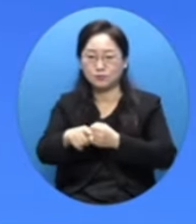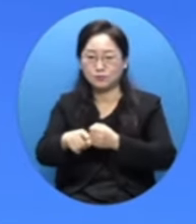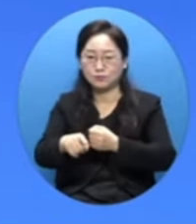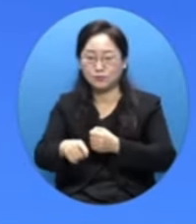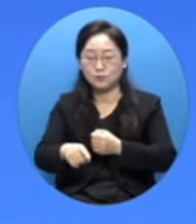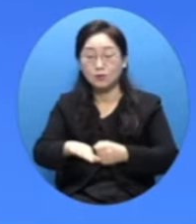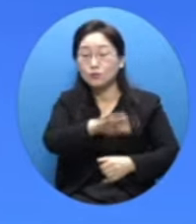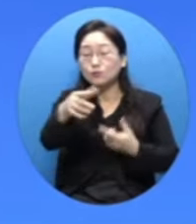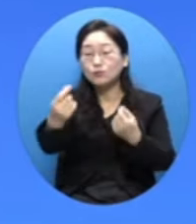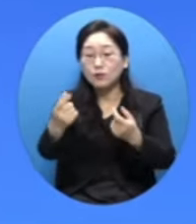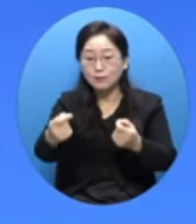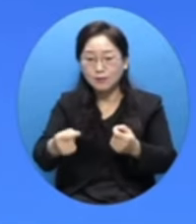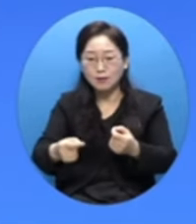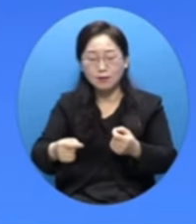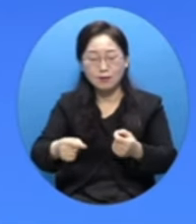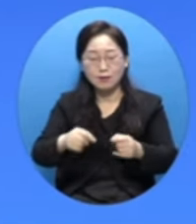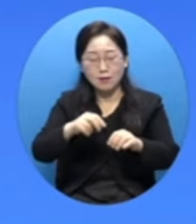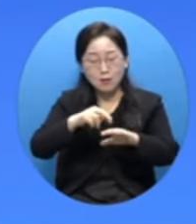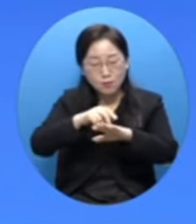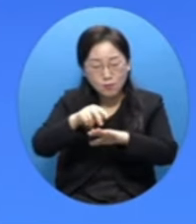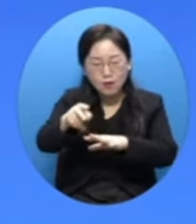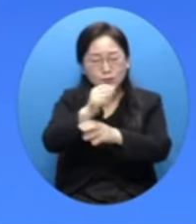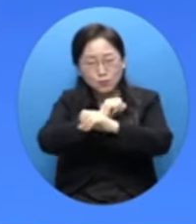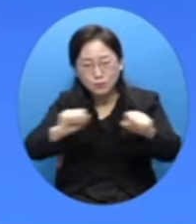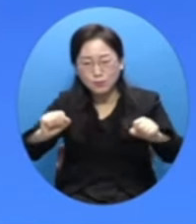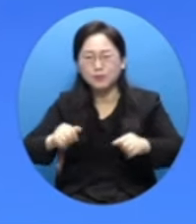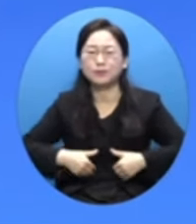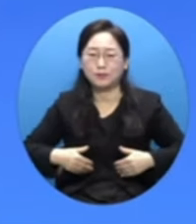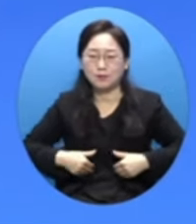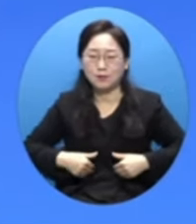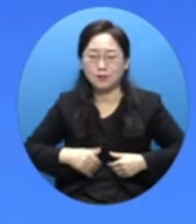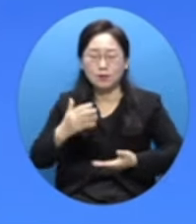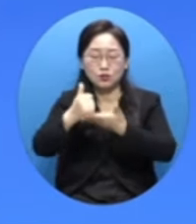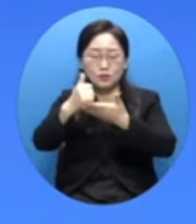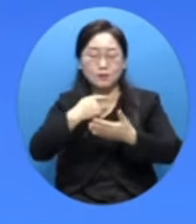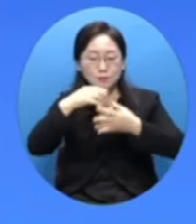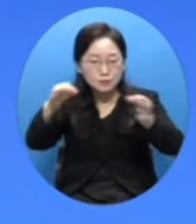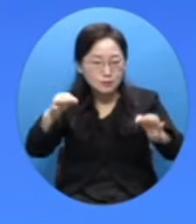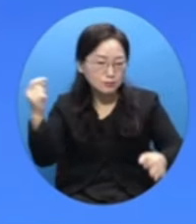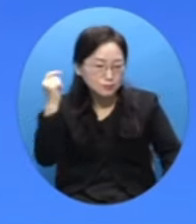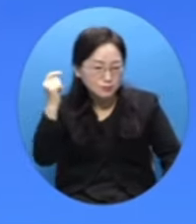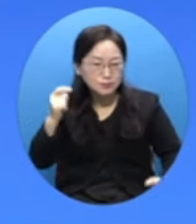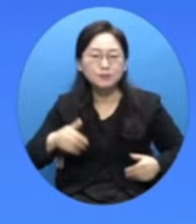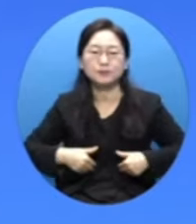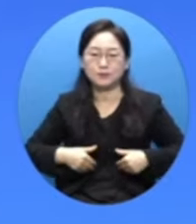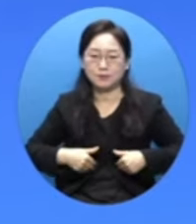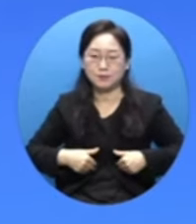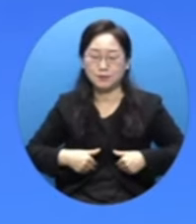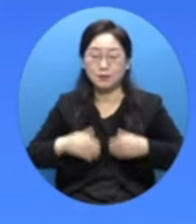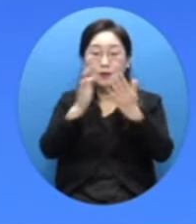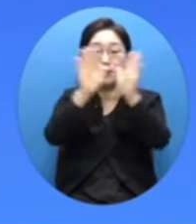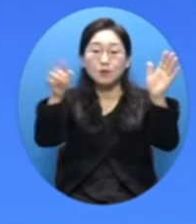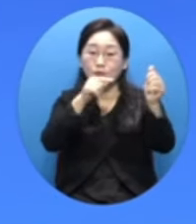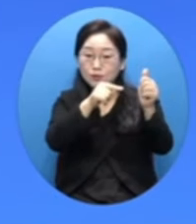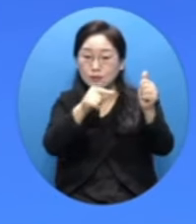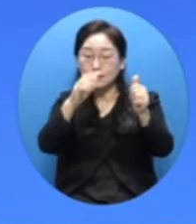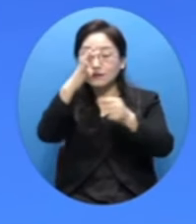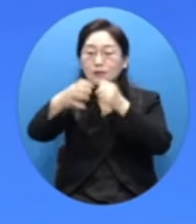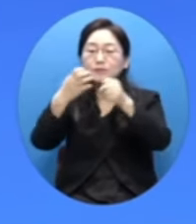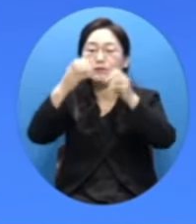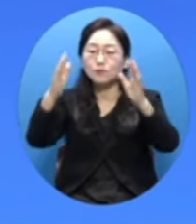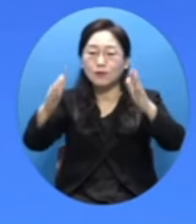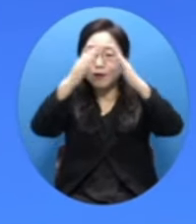시대대로 이런 광야길로 나가야 되는 것입니다. 광야길로 나가 주님의 음성을 들어야 되는 것입니다. 모세가 40년 동안